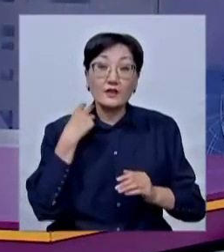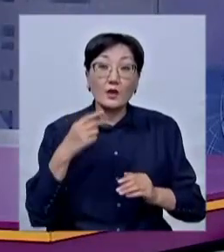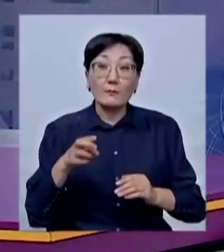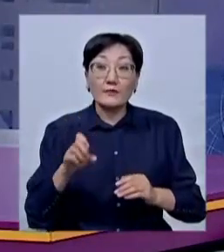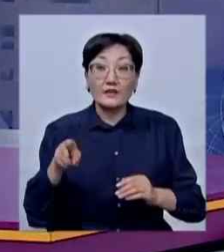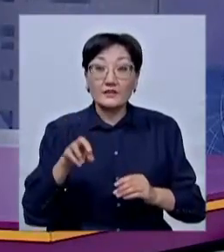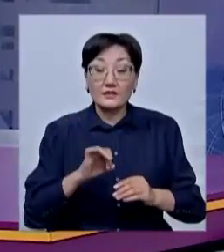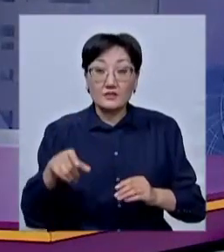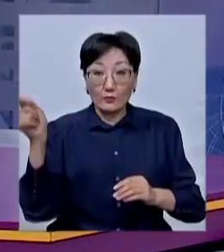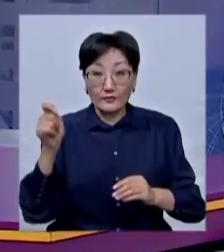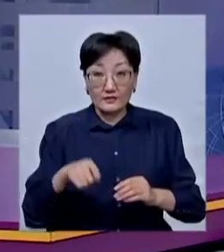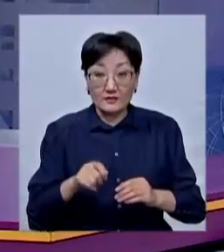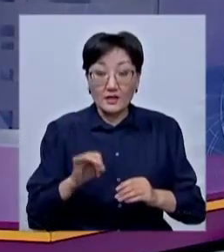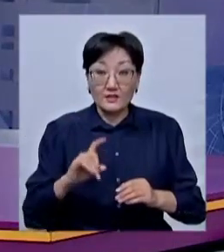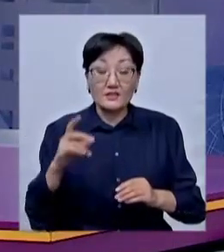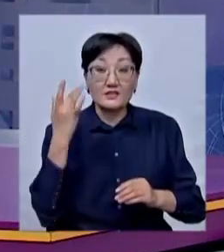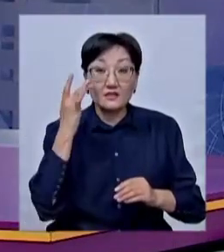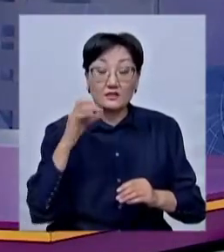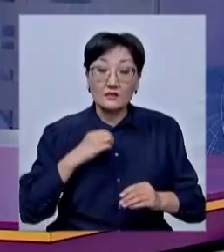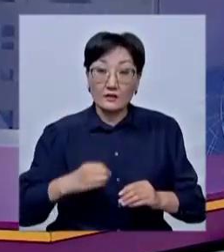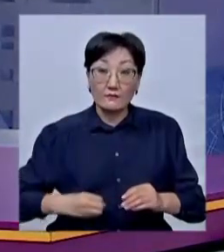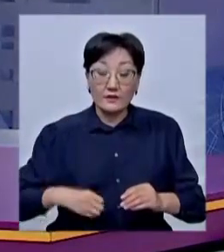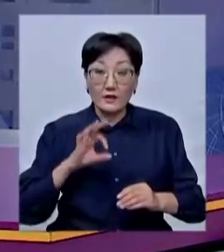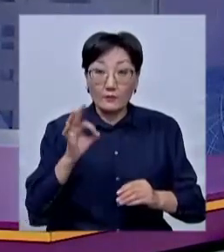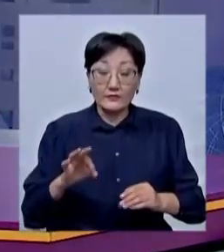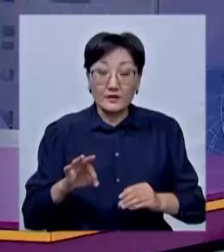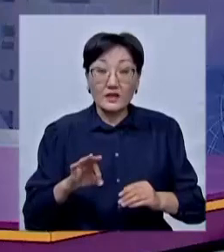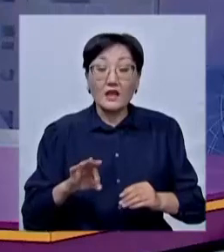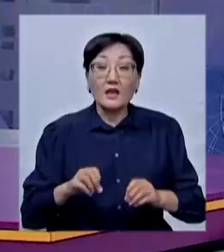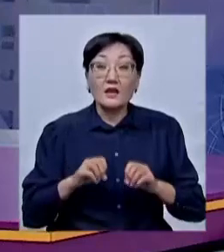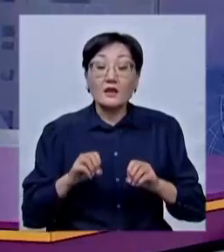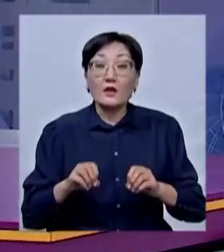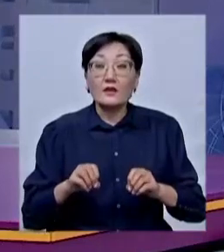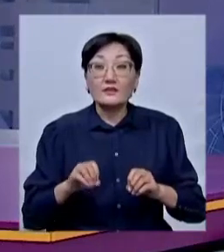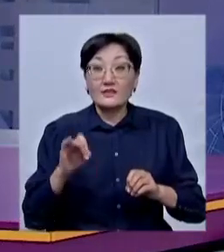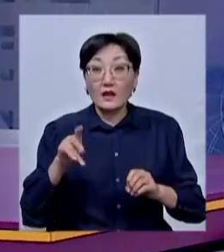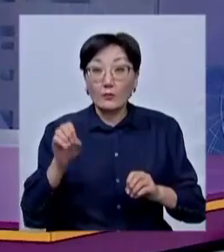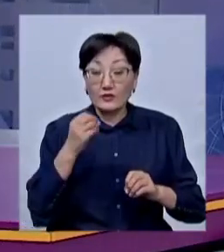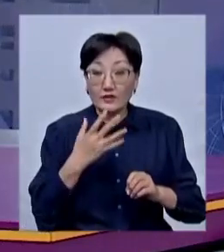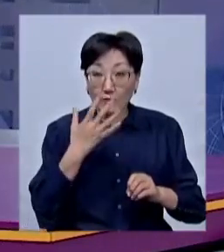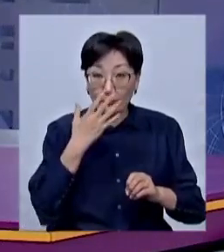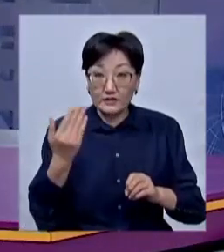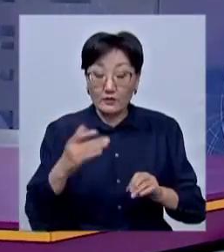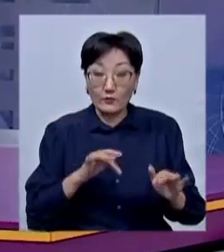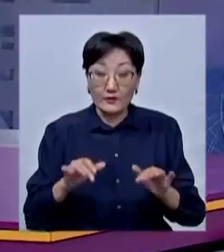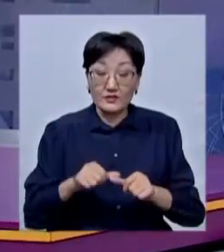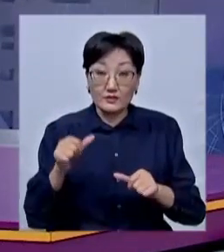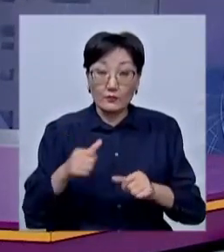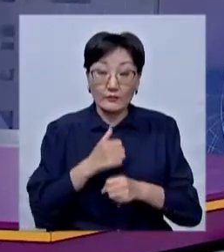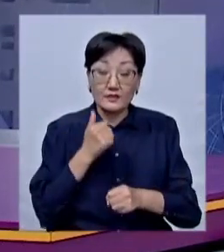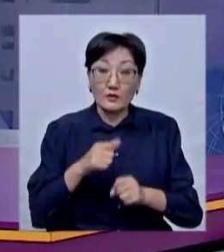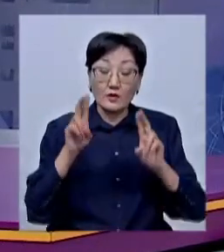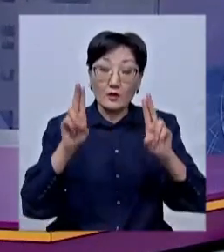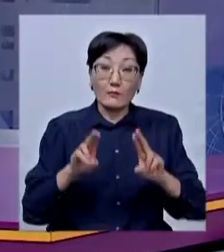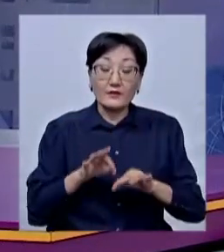Бельгии и для приезжающих из США, Франции, Германии, Австралии, Сингапура и Японии. Для них действуют особо жесткие